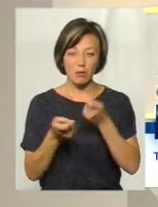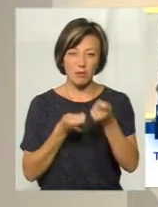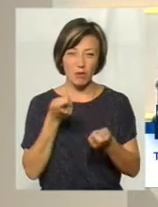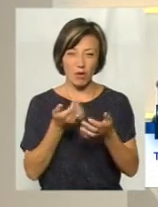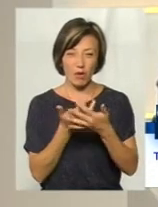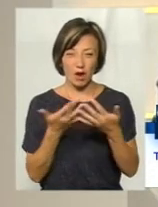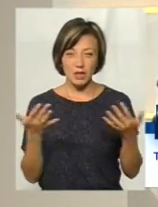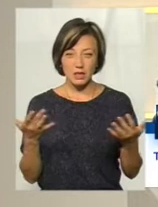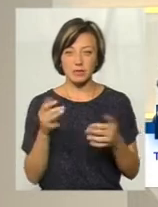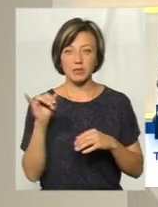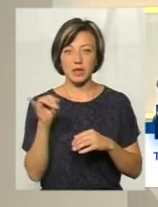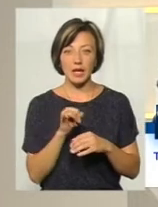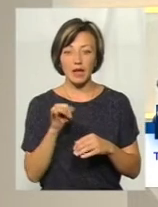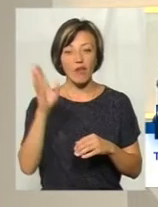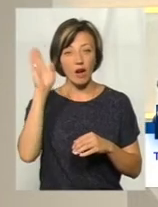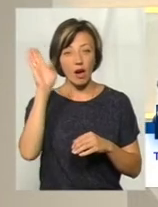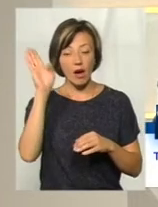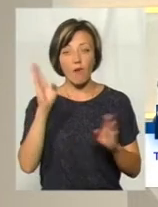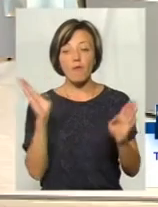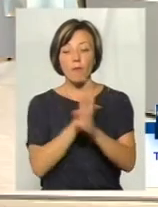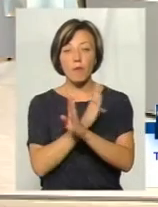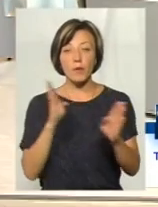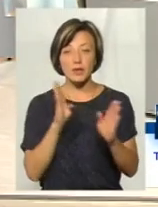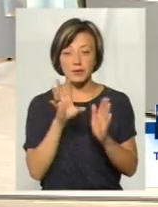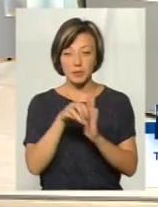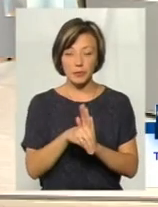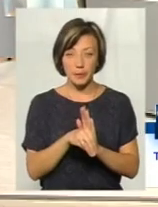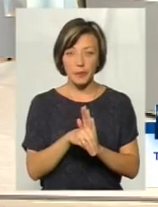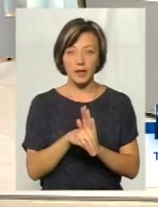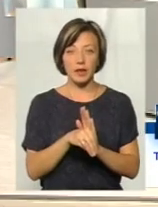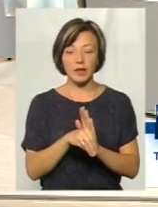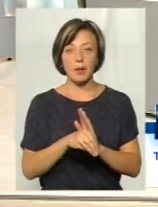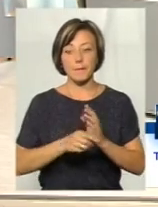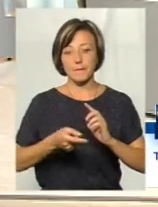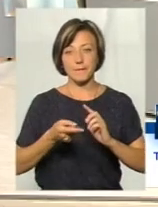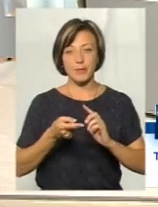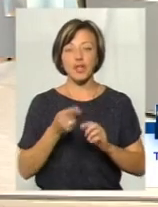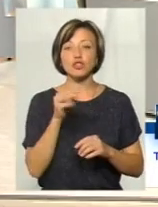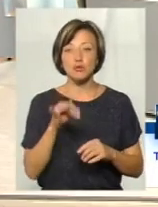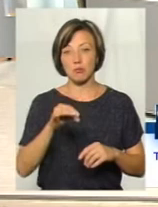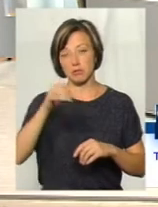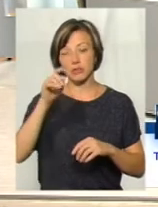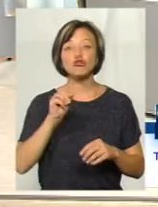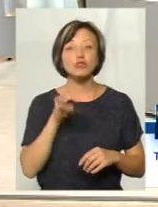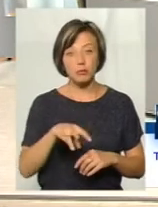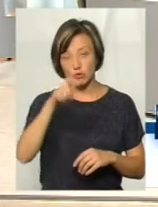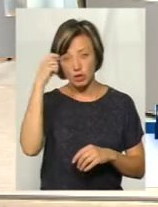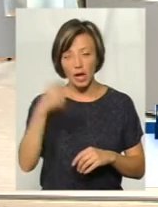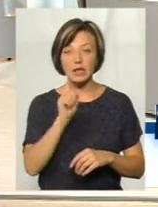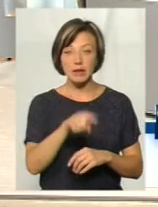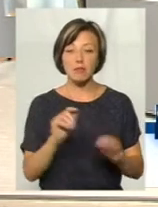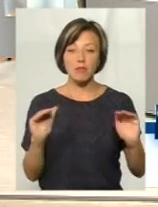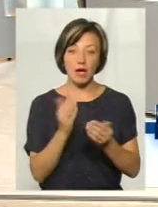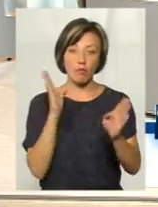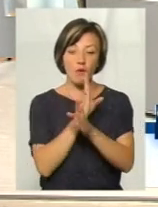І розчинність кисню у воді обернена пропорційно до температури, тобто чим вища температура, тим менше кисню